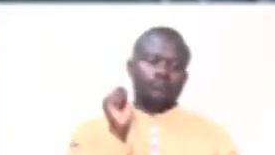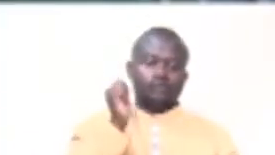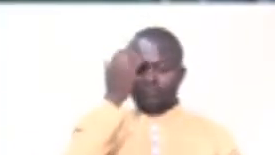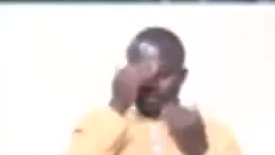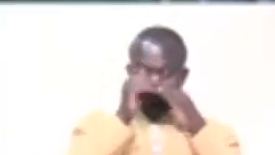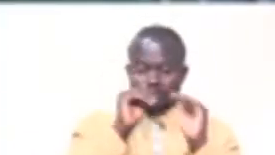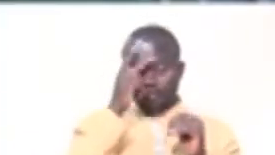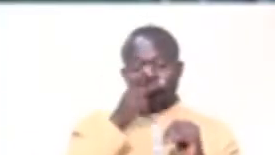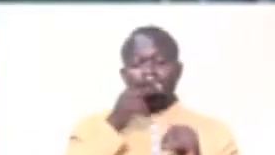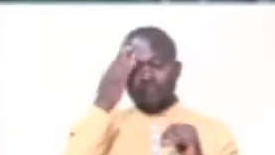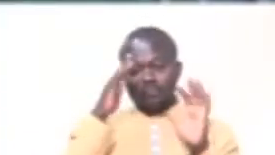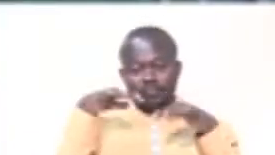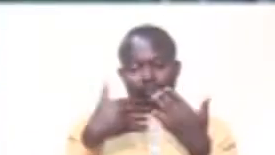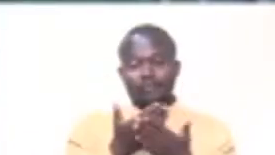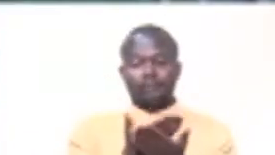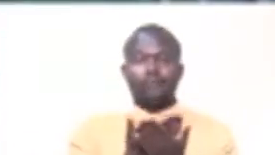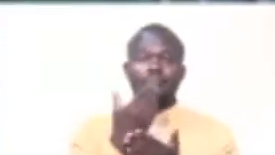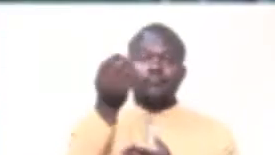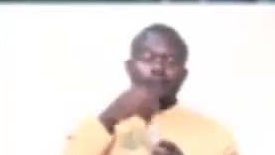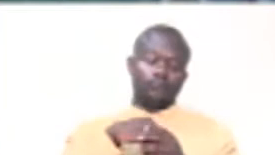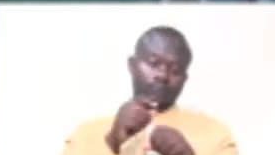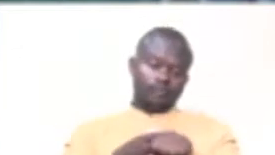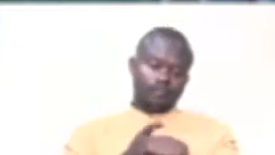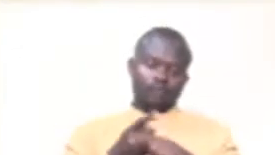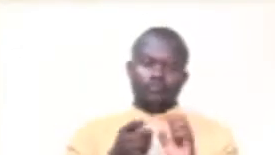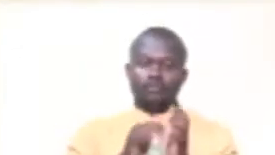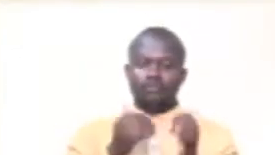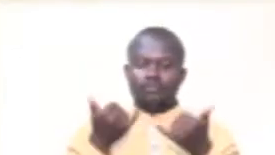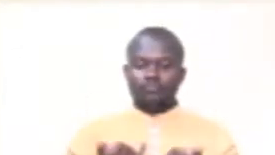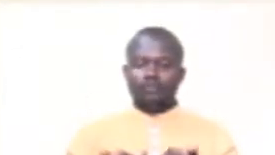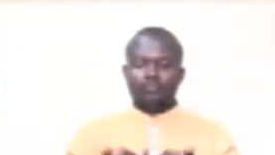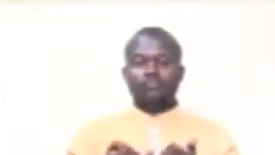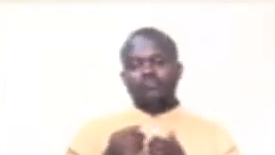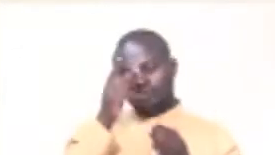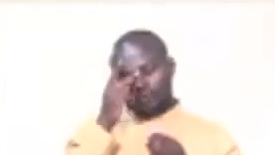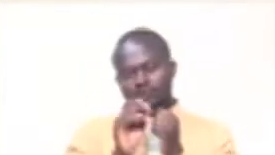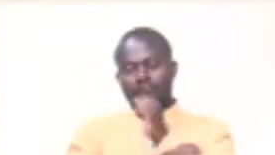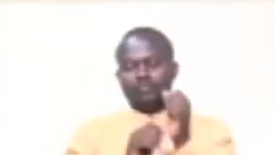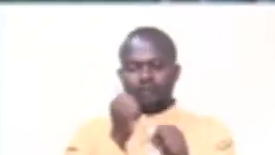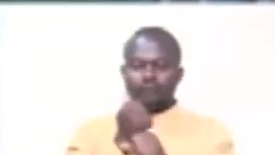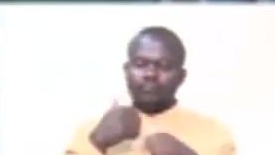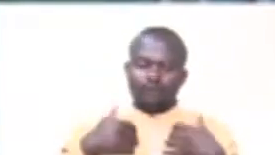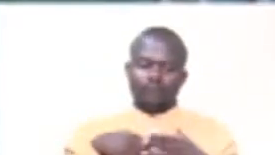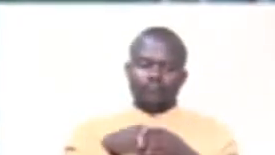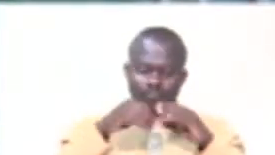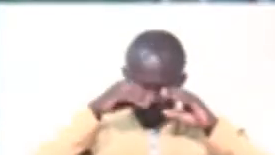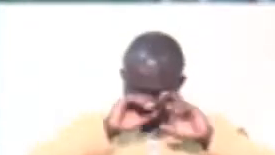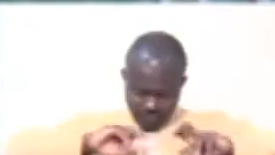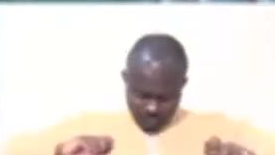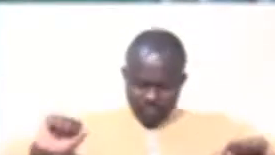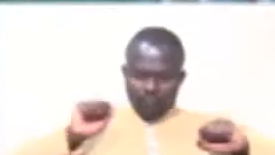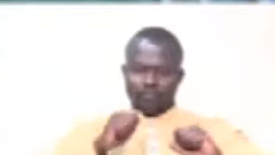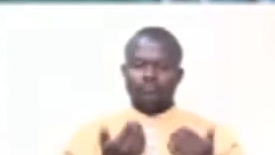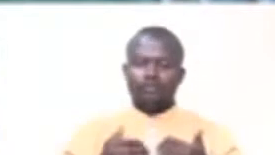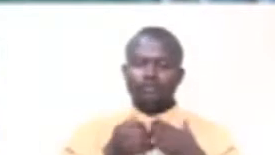amenye uko mu nda bimeze byasabaga ko amanuka i Musanze. Ariko umubyeyi w'igihugu yadukoreye bikomeye, ubu umubyeyi baramupima uko umwana ameze mura